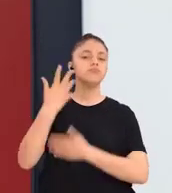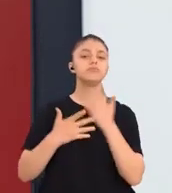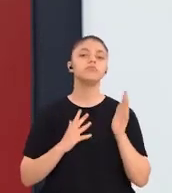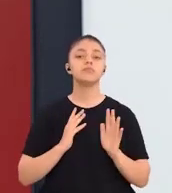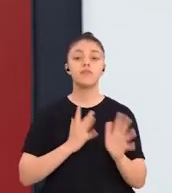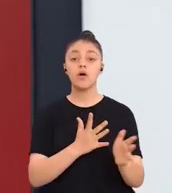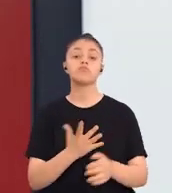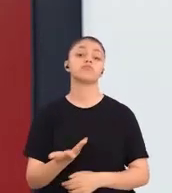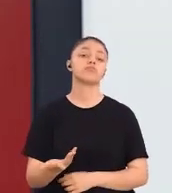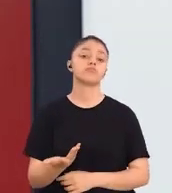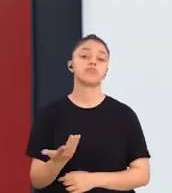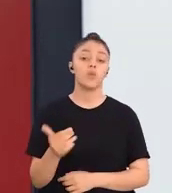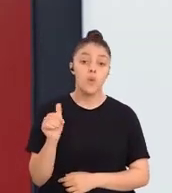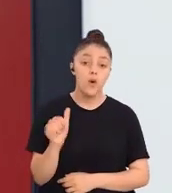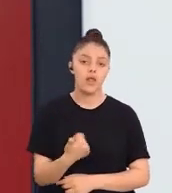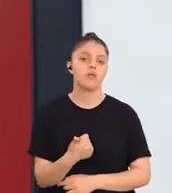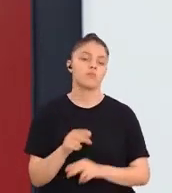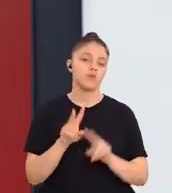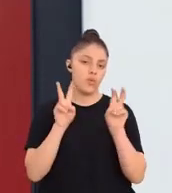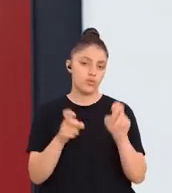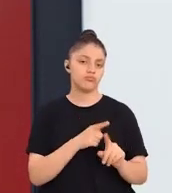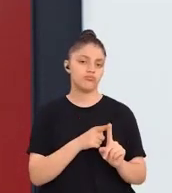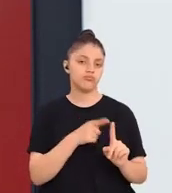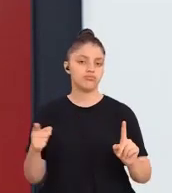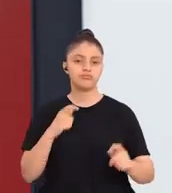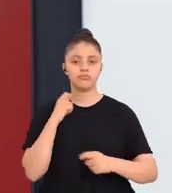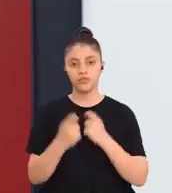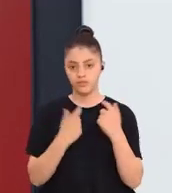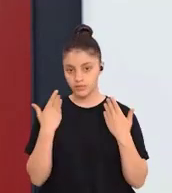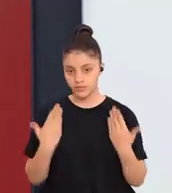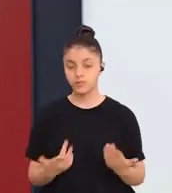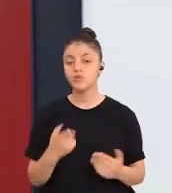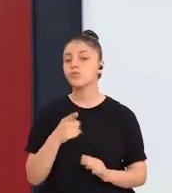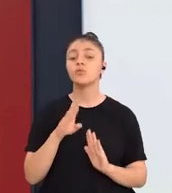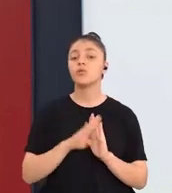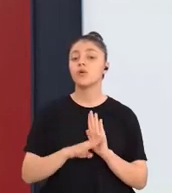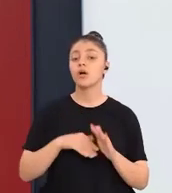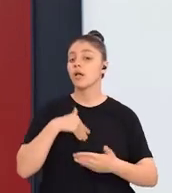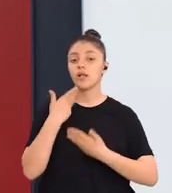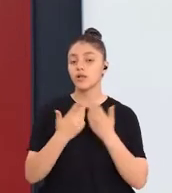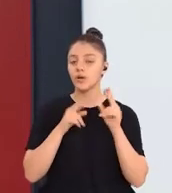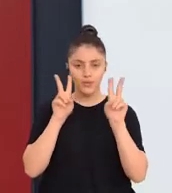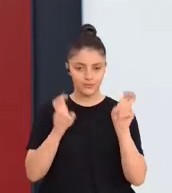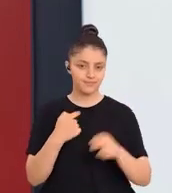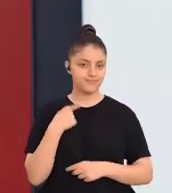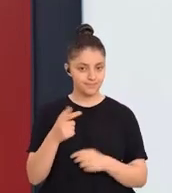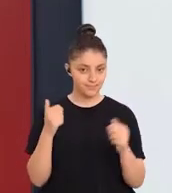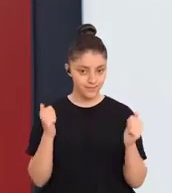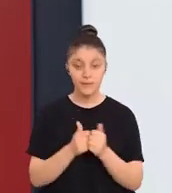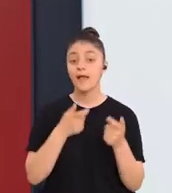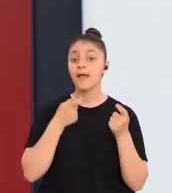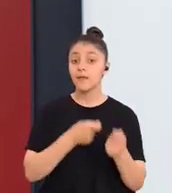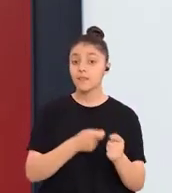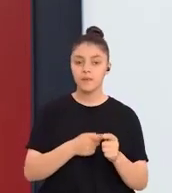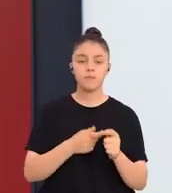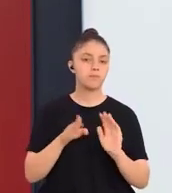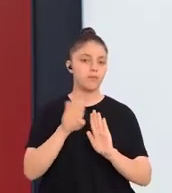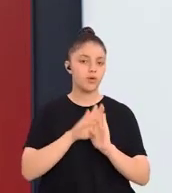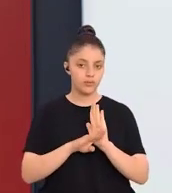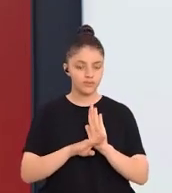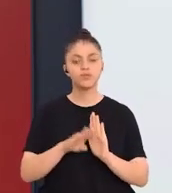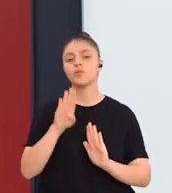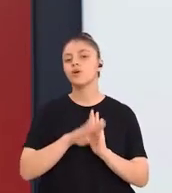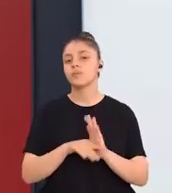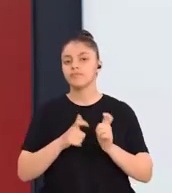devam eden son derece önemli bir süreç. Bu programımızda sizlerle eğitim